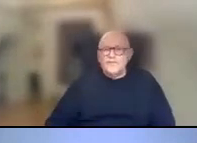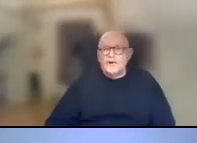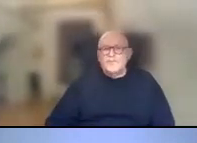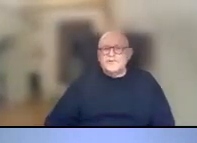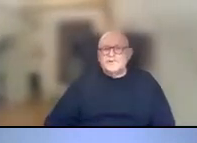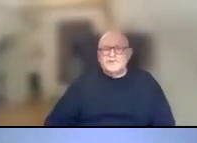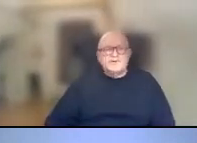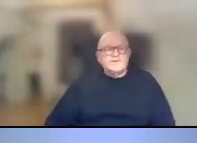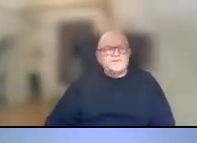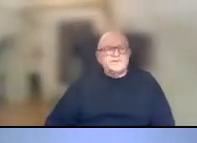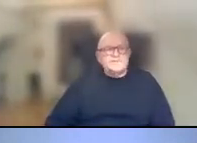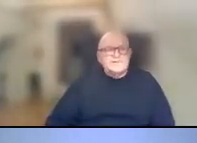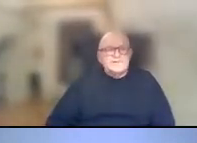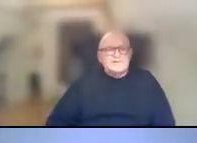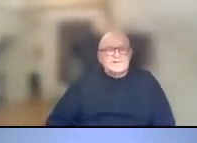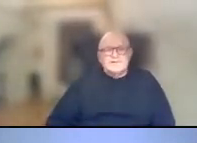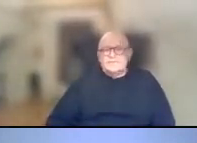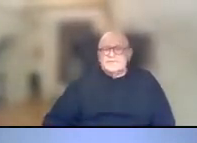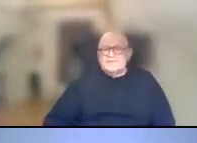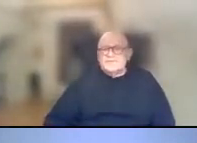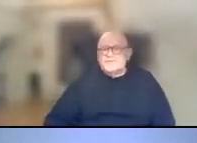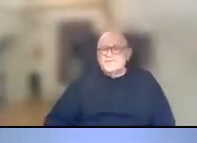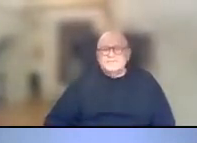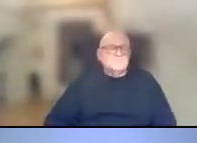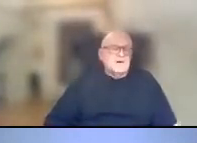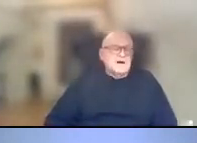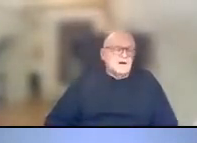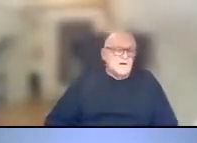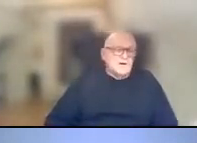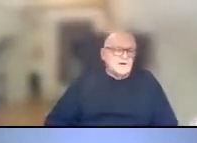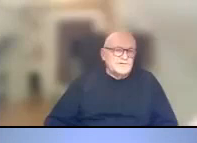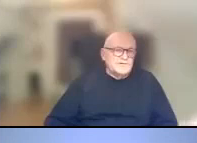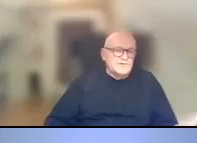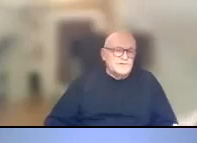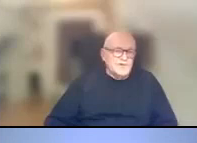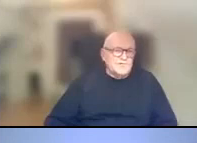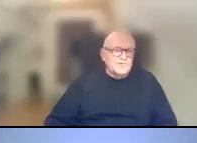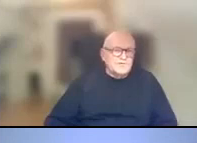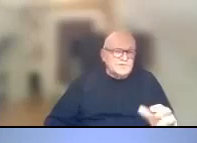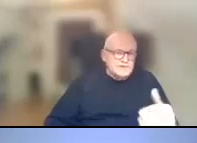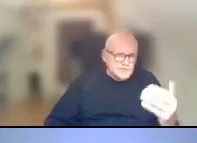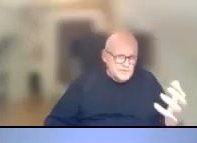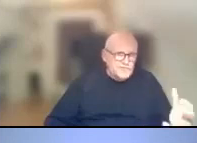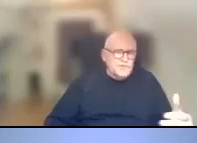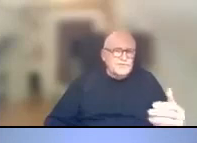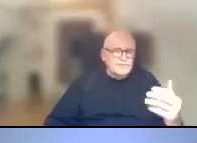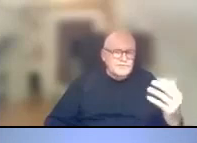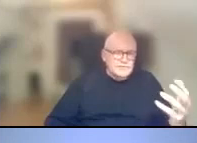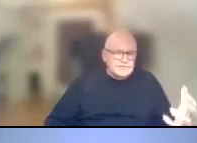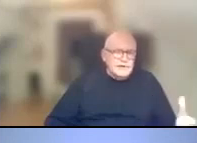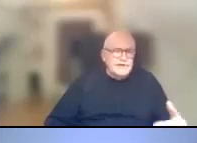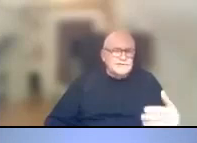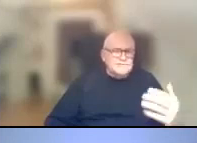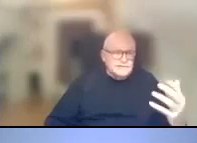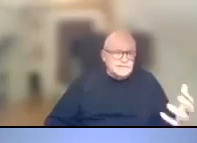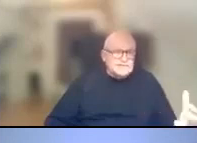darauf überhaupt reagiert wird. Es ist so, in Oldenburg, also bevor